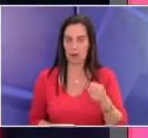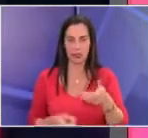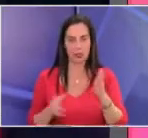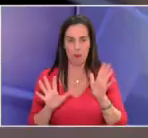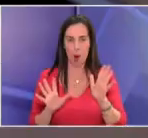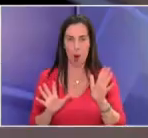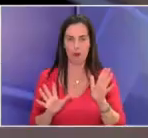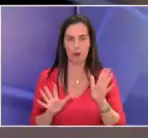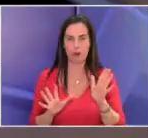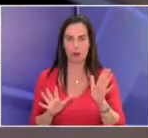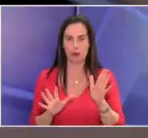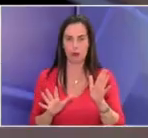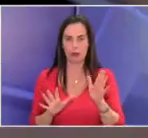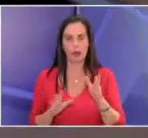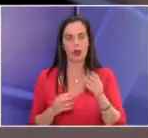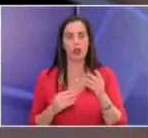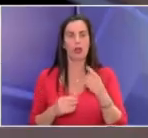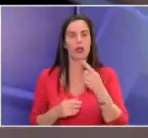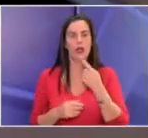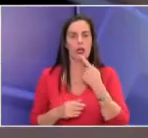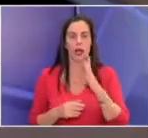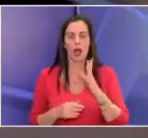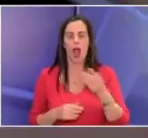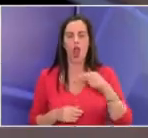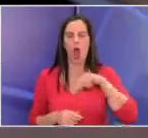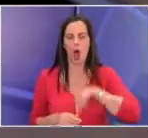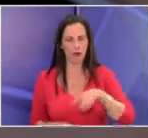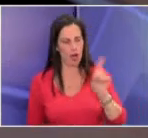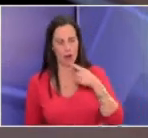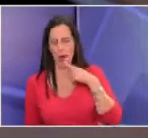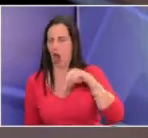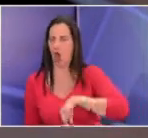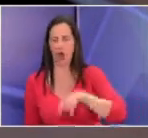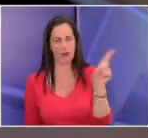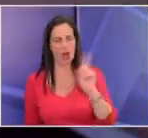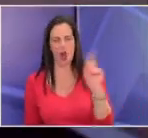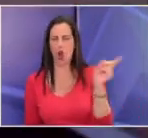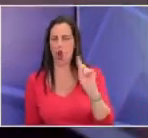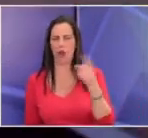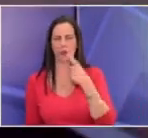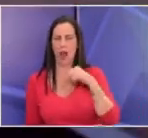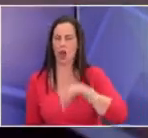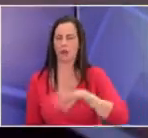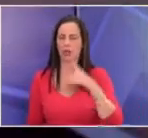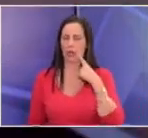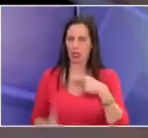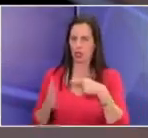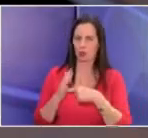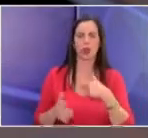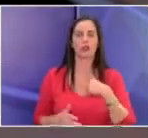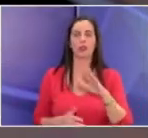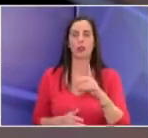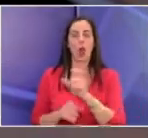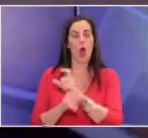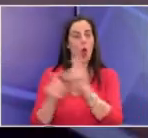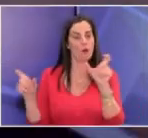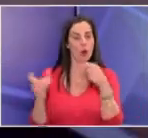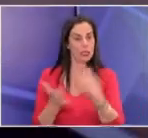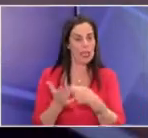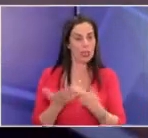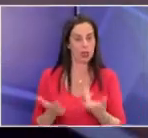לשאול את השאלה הקריטית. תראי, אני לא, אני, כליאה לא עובדת בשבילי. אני מכין אותך. כי זה נראה לי, אוקיי, כמו ילד קטן.